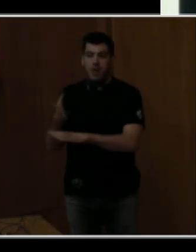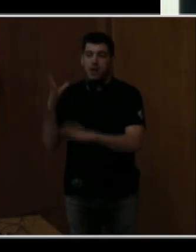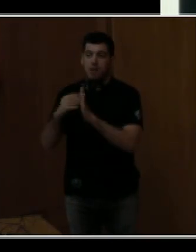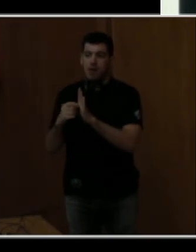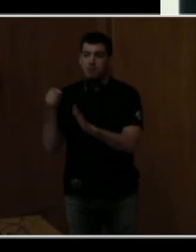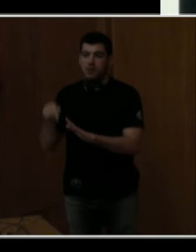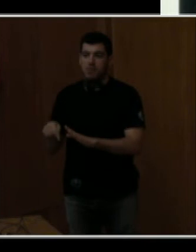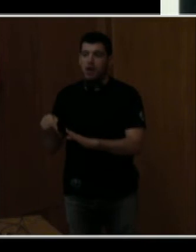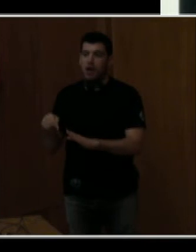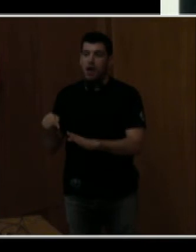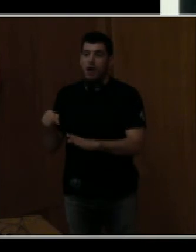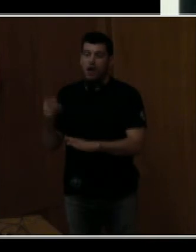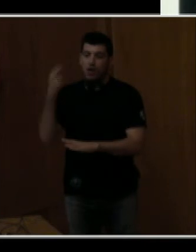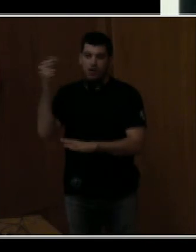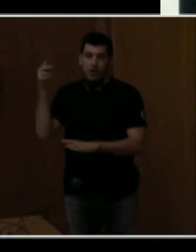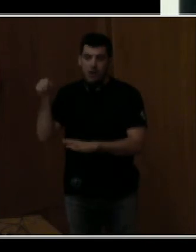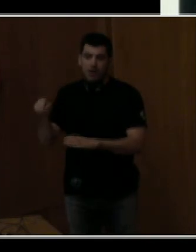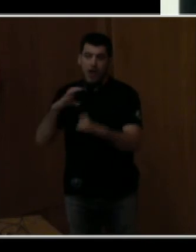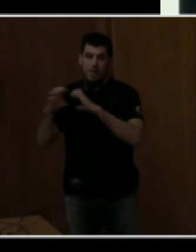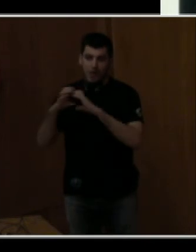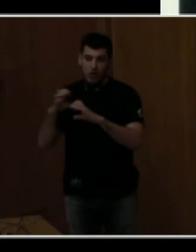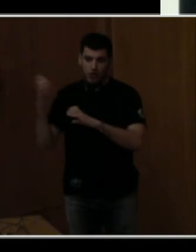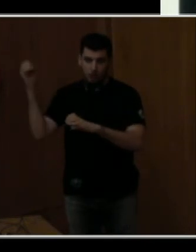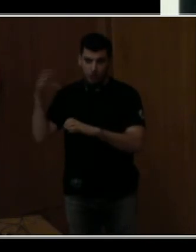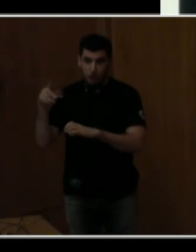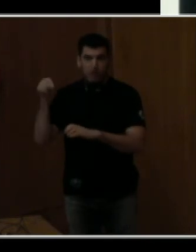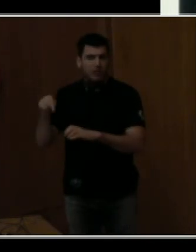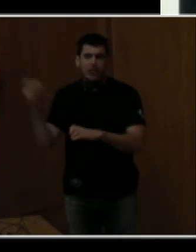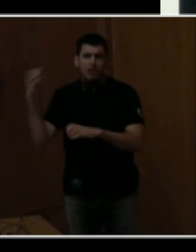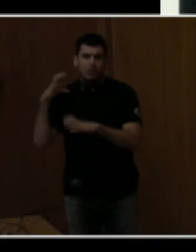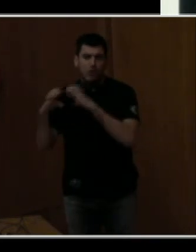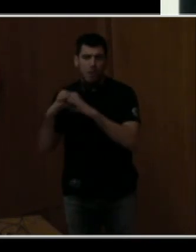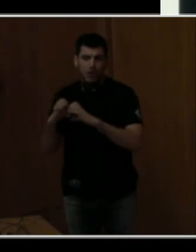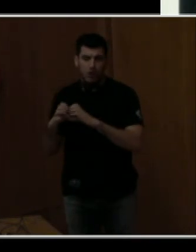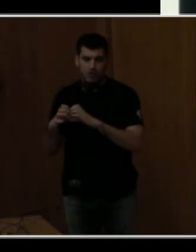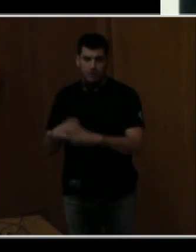θεματική ενότητα για το φως της επικοινωνίας θα ήταν τι είναι οι οπτικές επικοινωνίες.